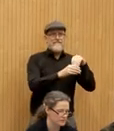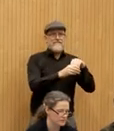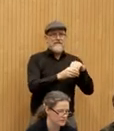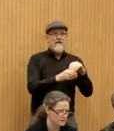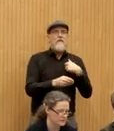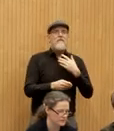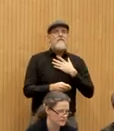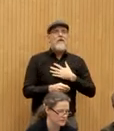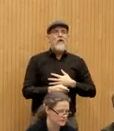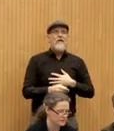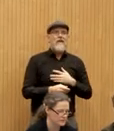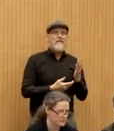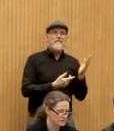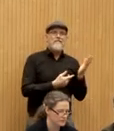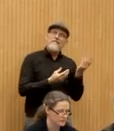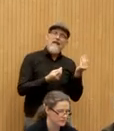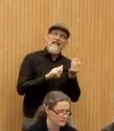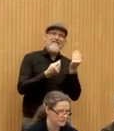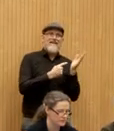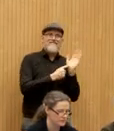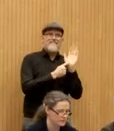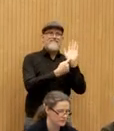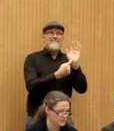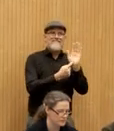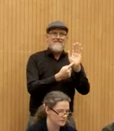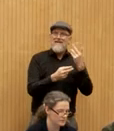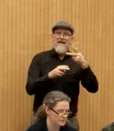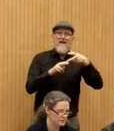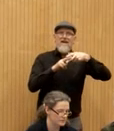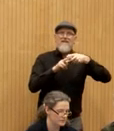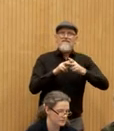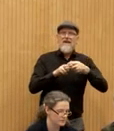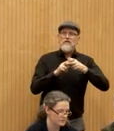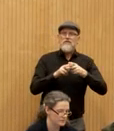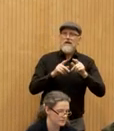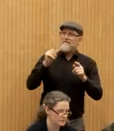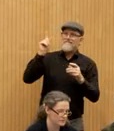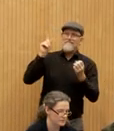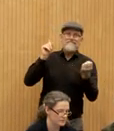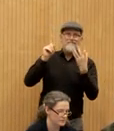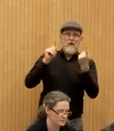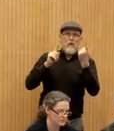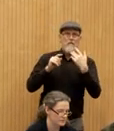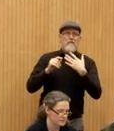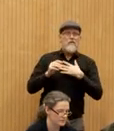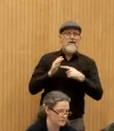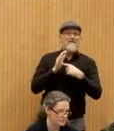sehr beliebt ist, das heißt die Werkstattpause. Und das ist ein sehr